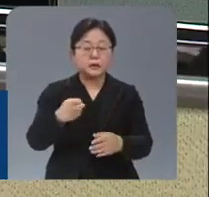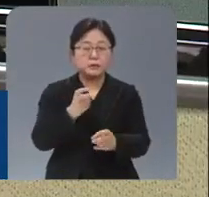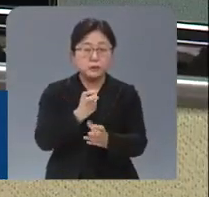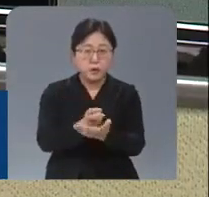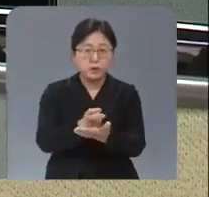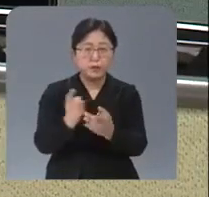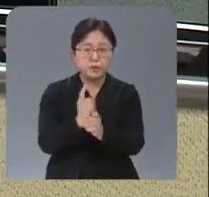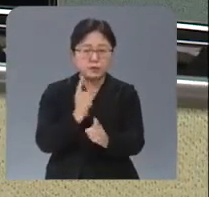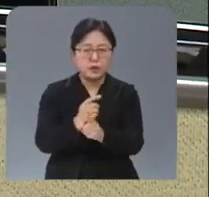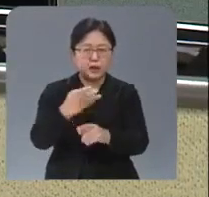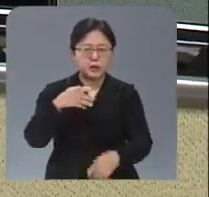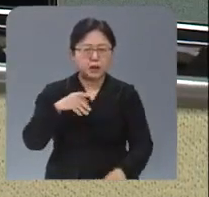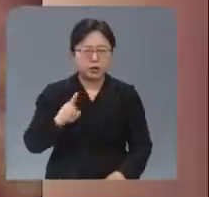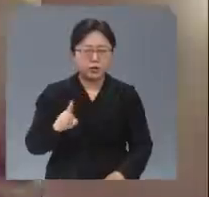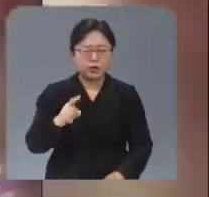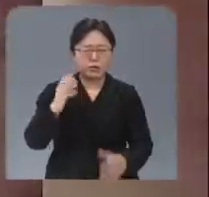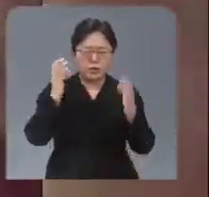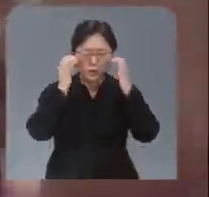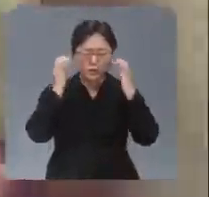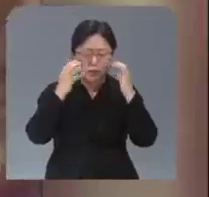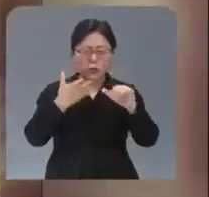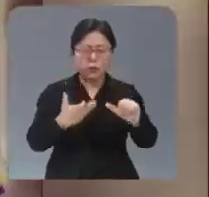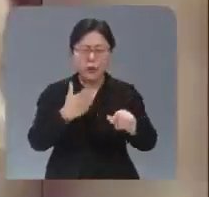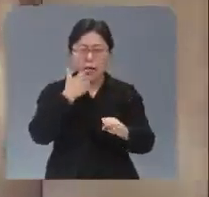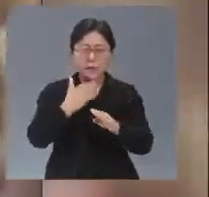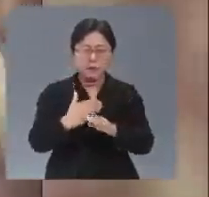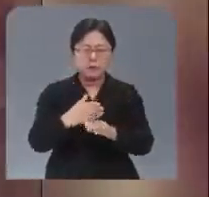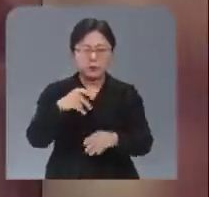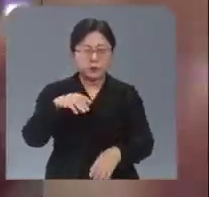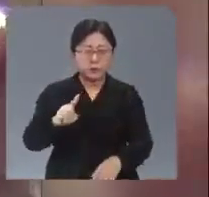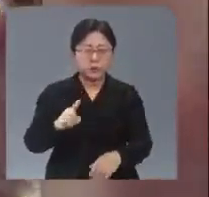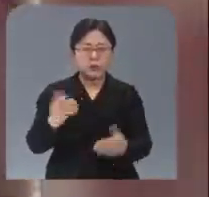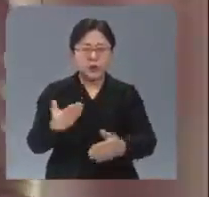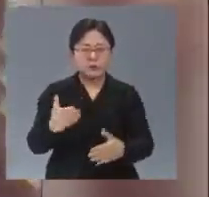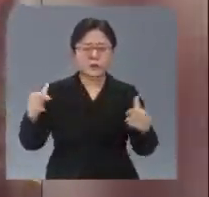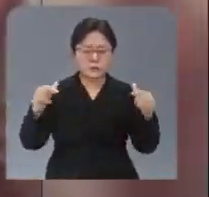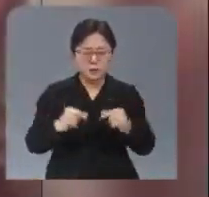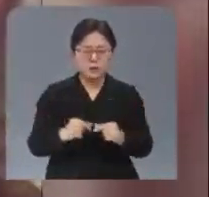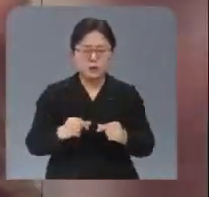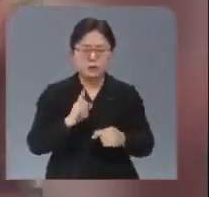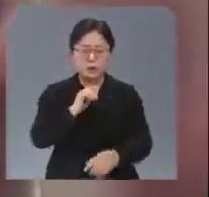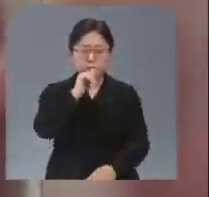통해 트라우마로 고통받고 있는 5.18 민주 유공 자들의 아픔을 치유해야 한다고 강조했습니다